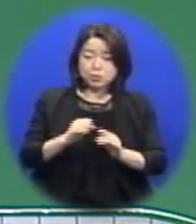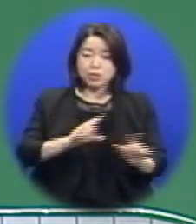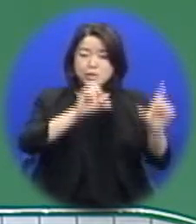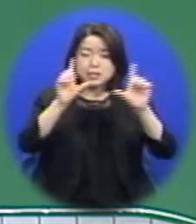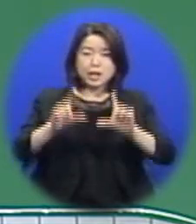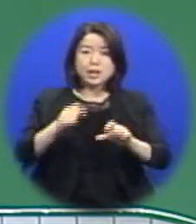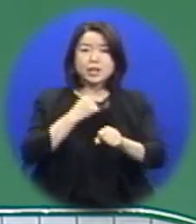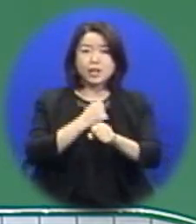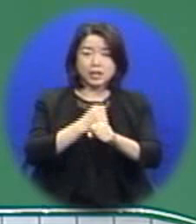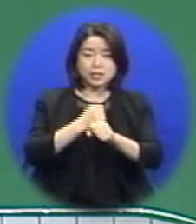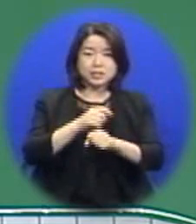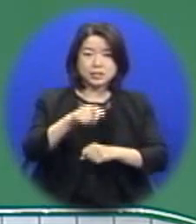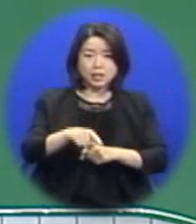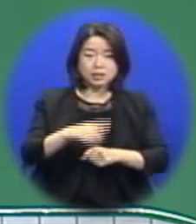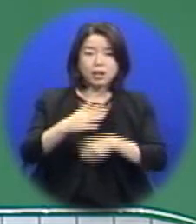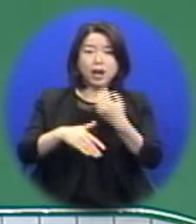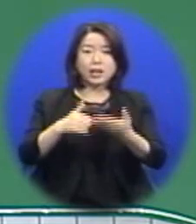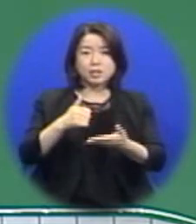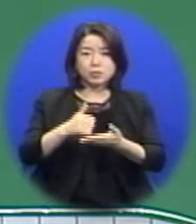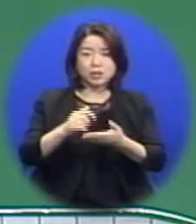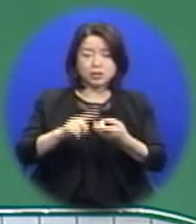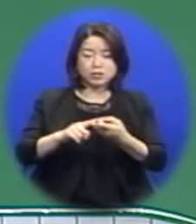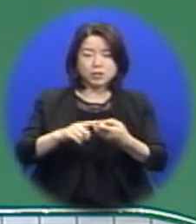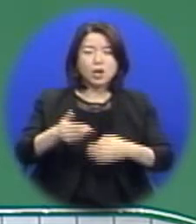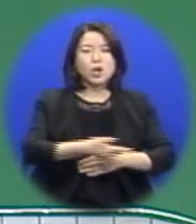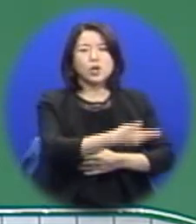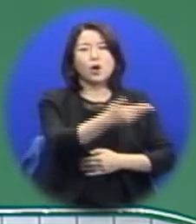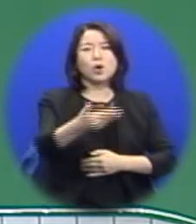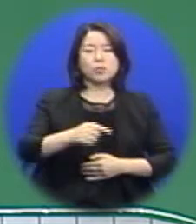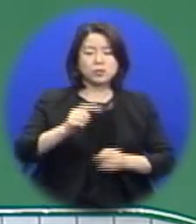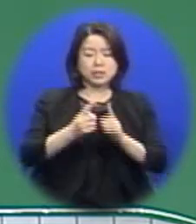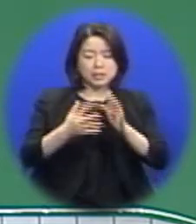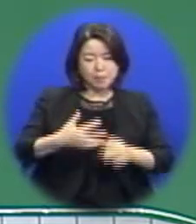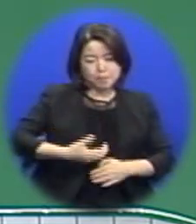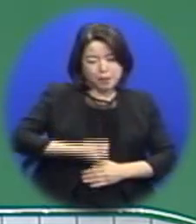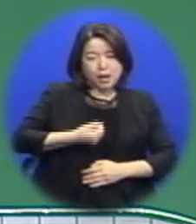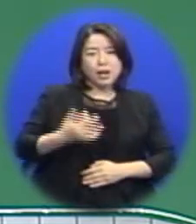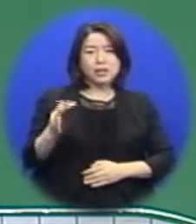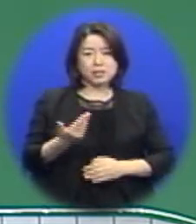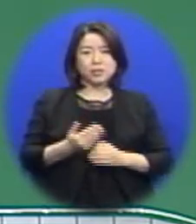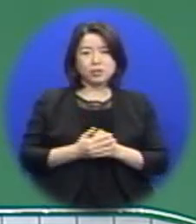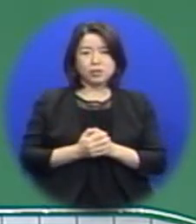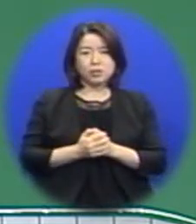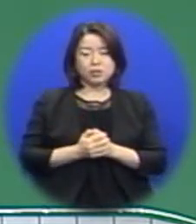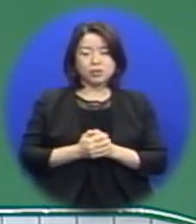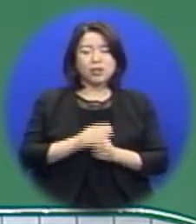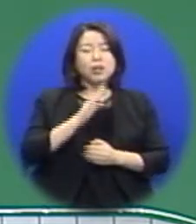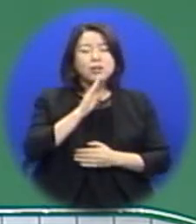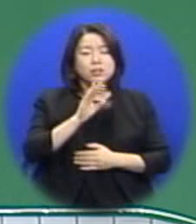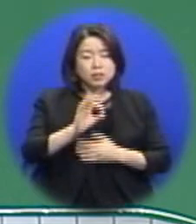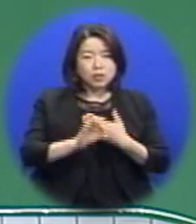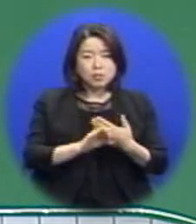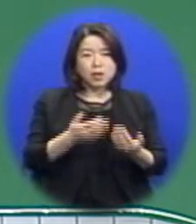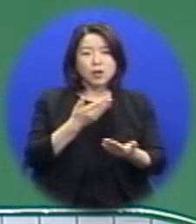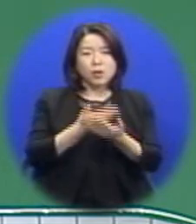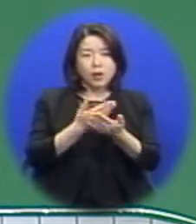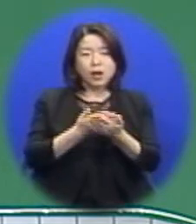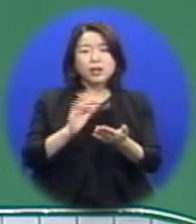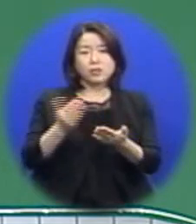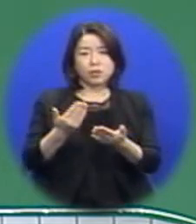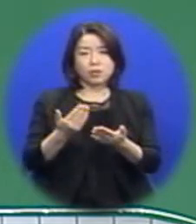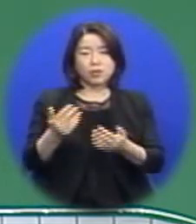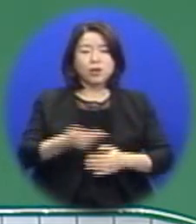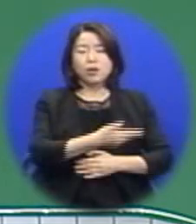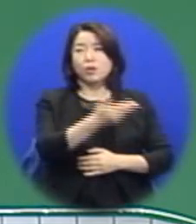하나님이시라는 것을 여러분의 것으로 받아들이는 것. 그래야 구하게 되잖아. 여러분의 것이니까